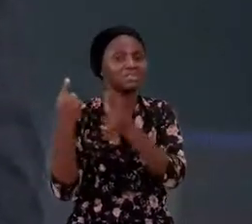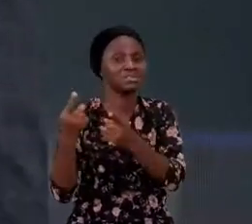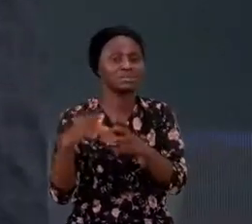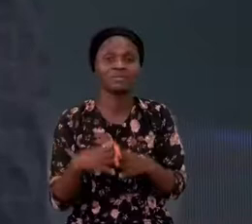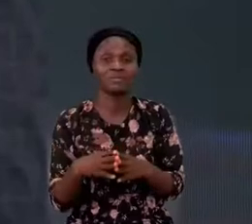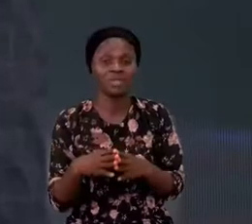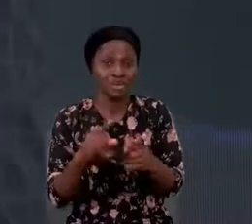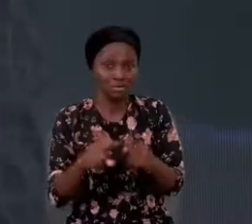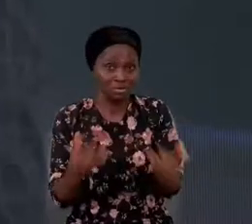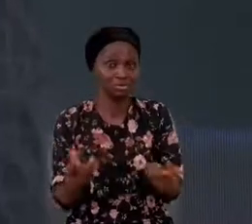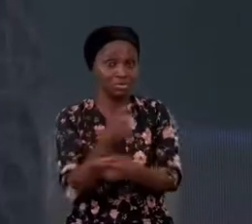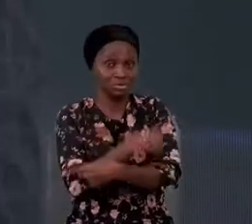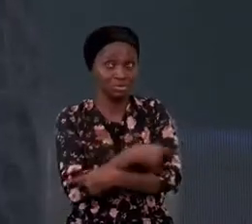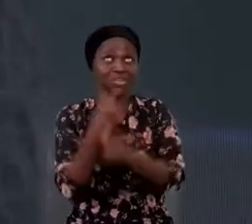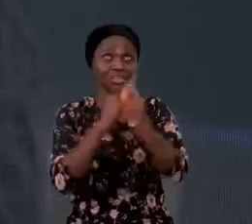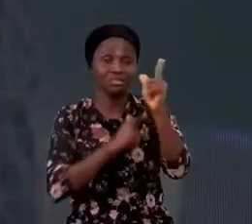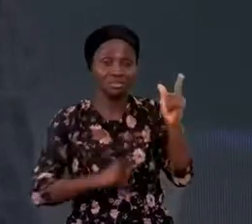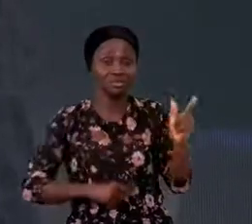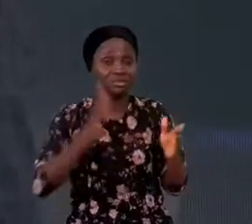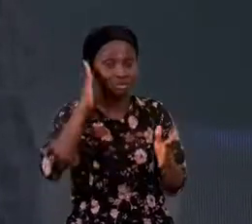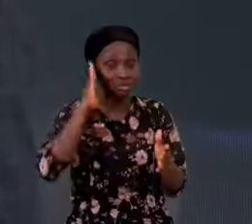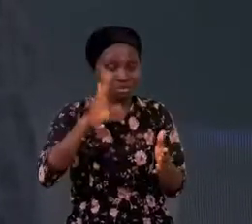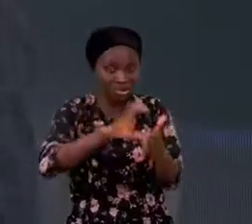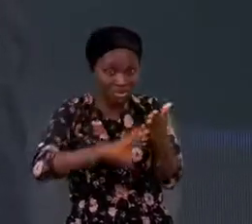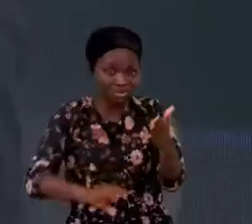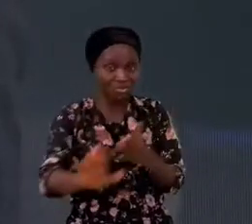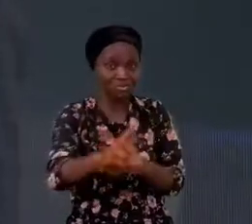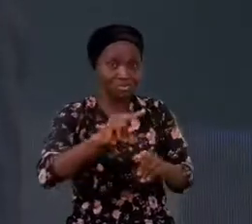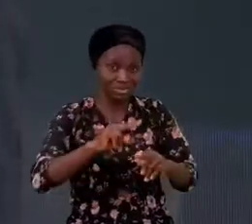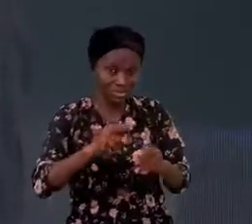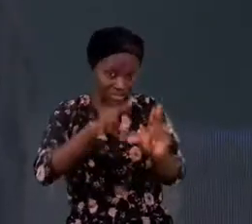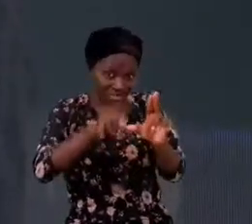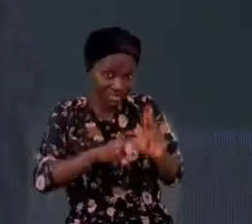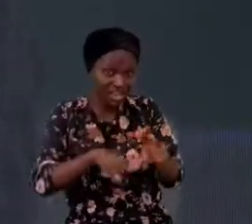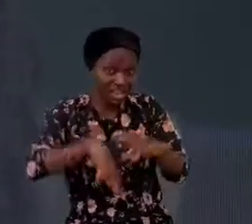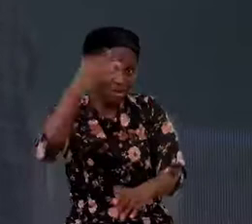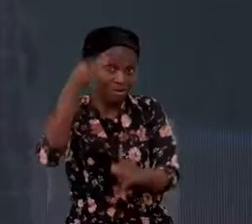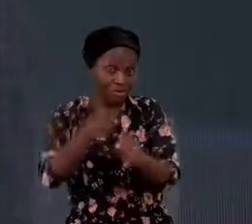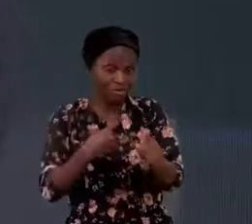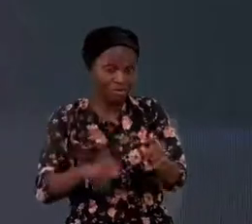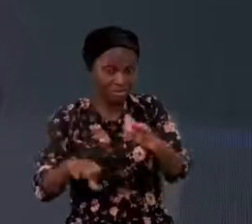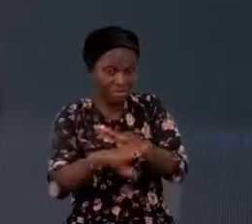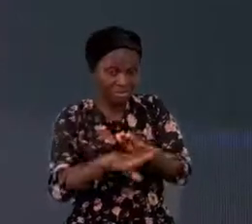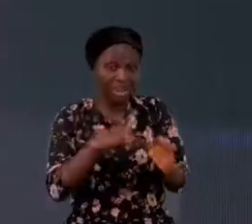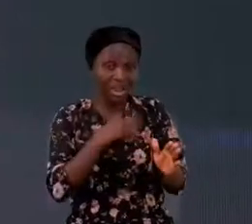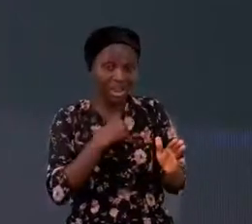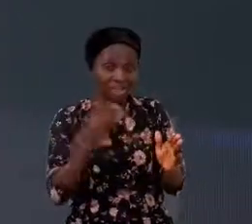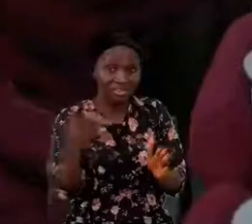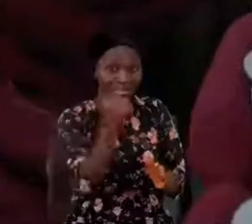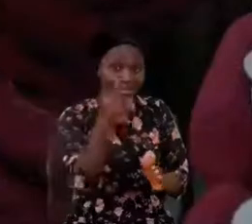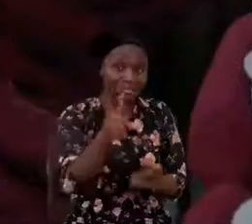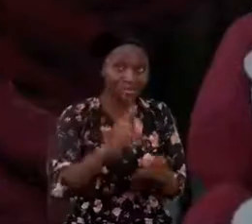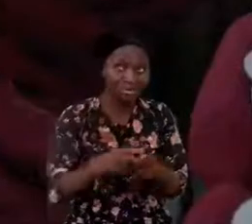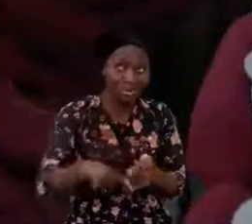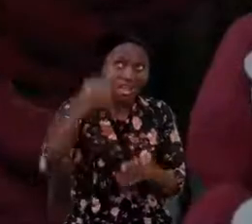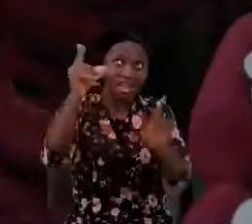de derrière et il l'amènera au niveau le plus élevé dans l'immeuble de cet appartement, de ce lieu,